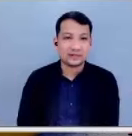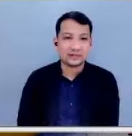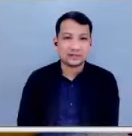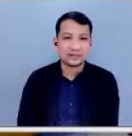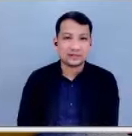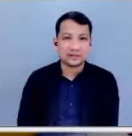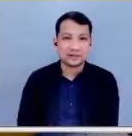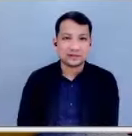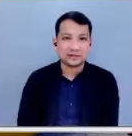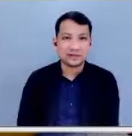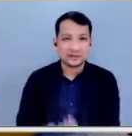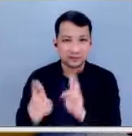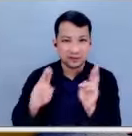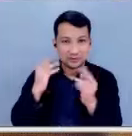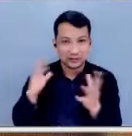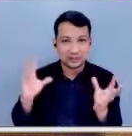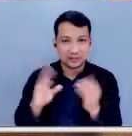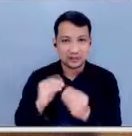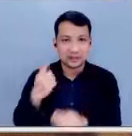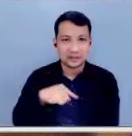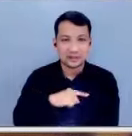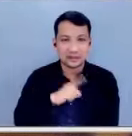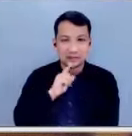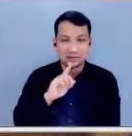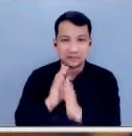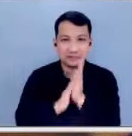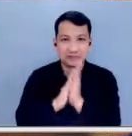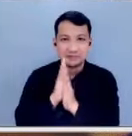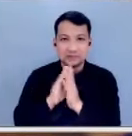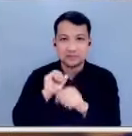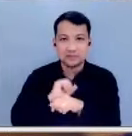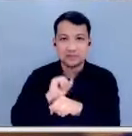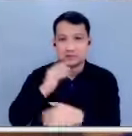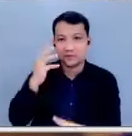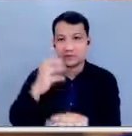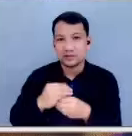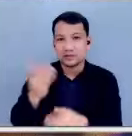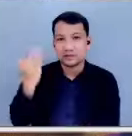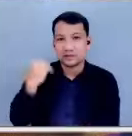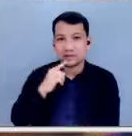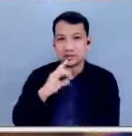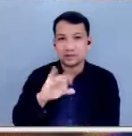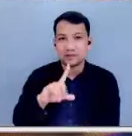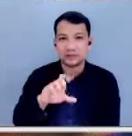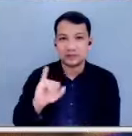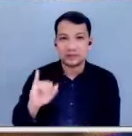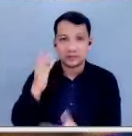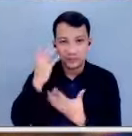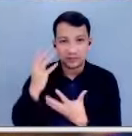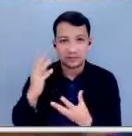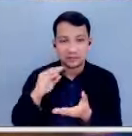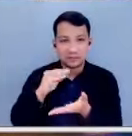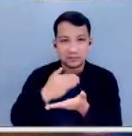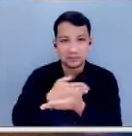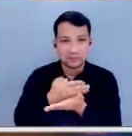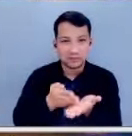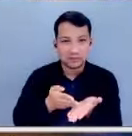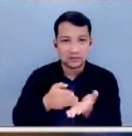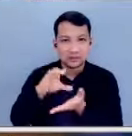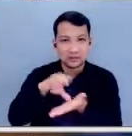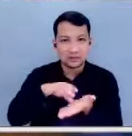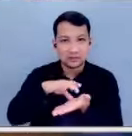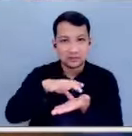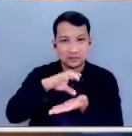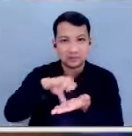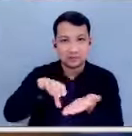Oh, ngayon naman, ha, ito, maganda, excited ako sa working mom kasi dati si Kali po, mahilig mag-bake, mahilig sa cake decorating. And ngayon,